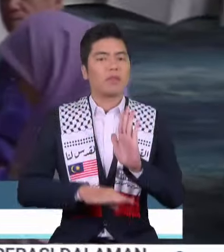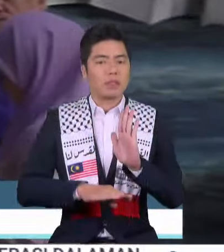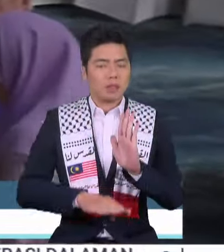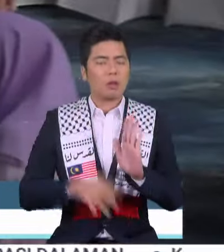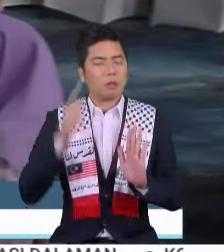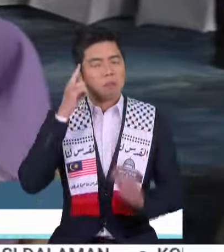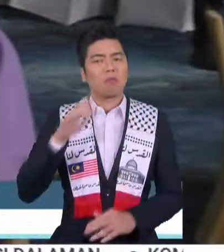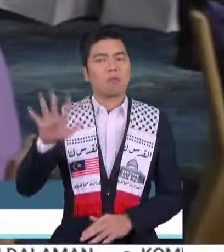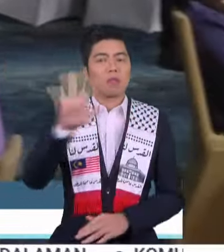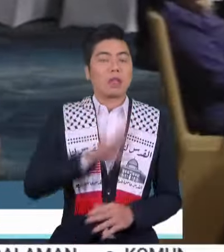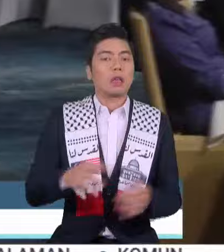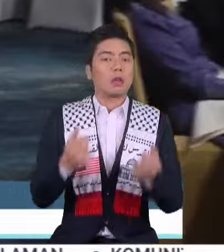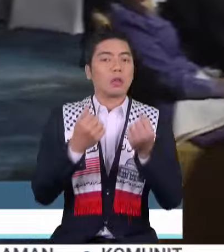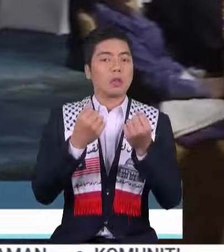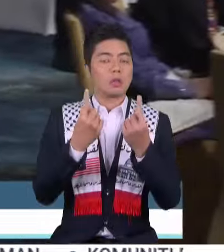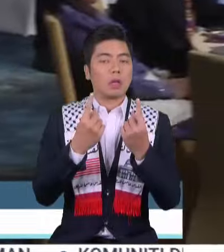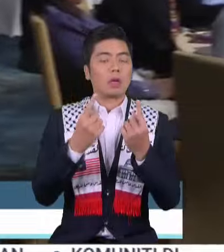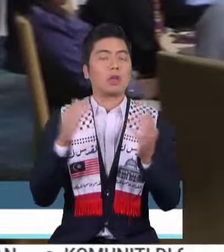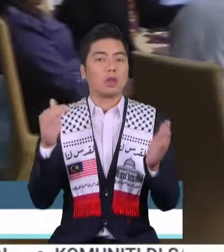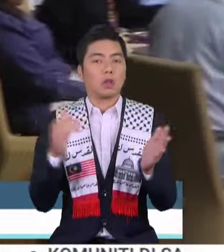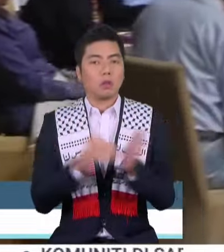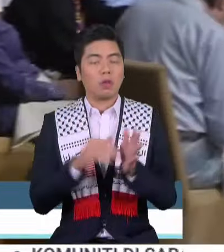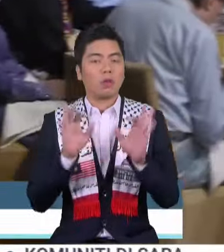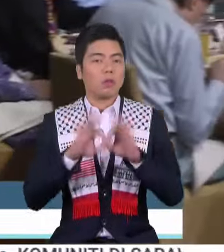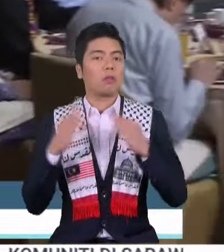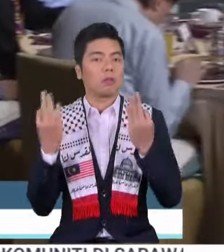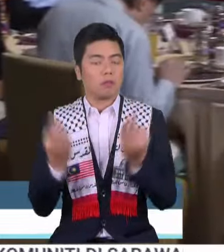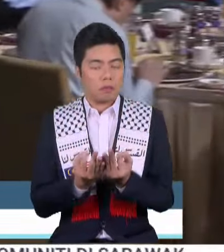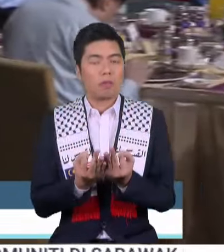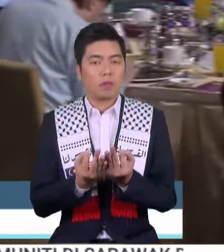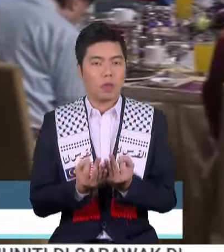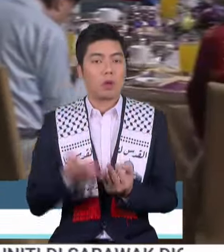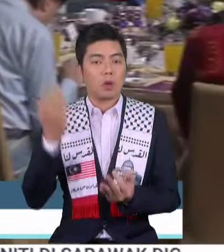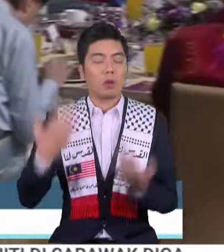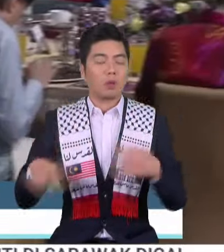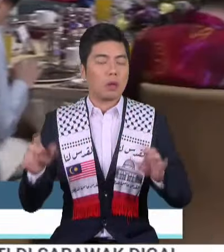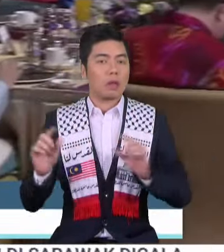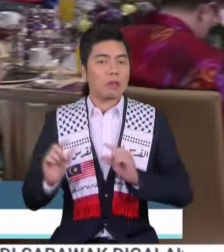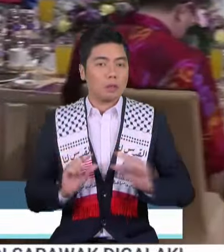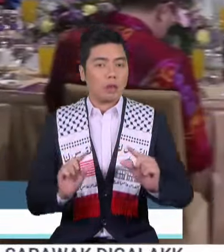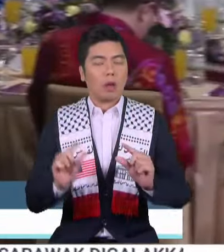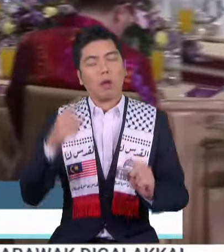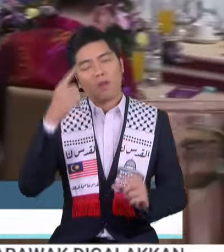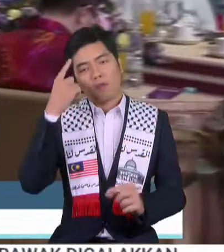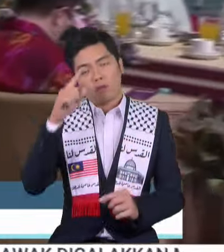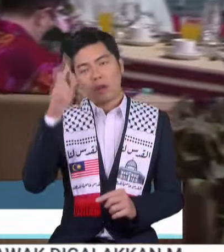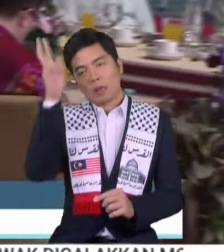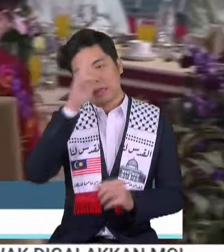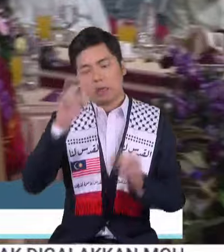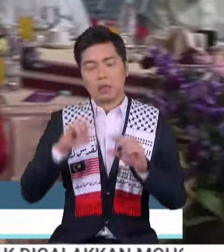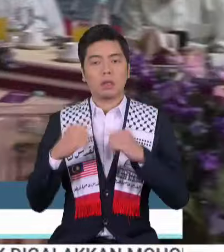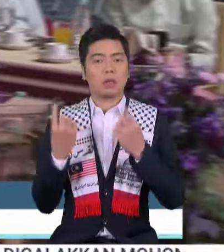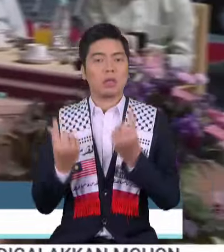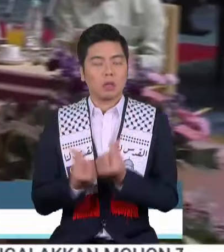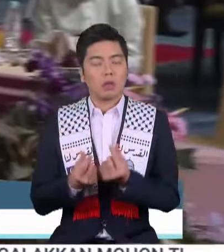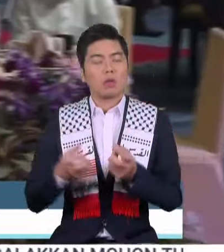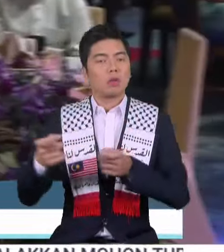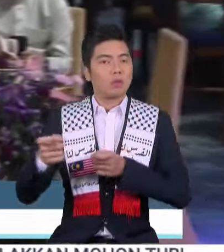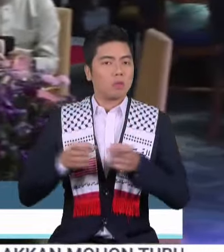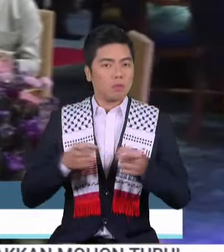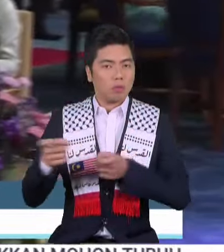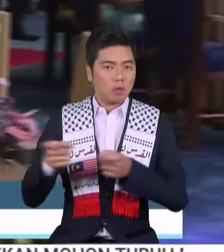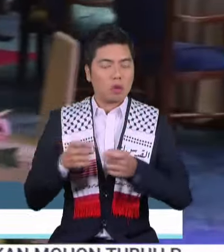kepada kira-kira 11,000 ketua isi rumah. Sebelum itu, beliau telah menggerakkan jentera kerajaan termasuk unit